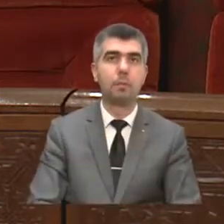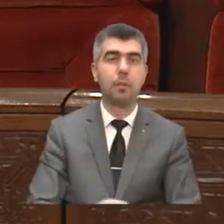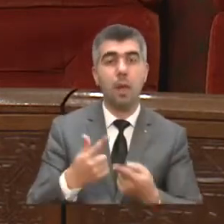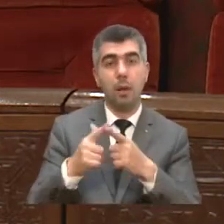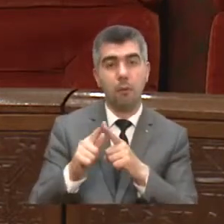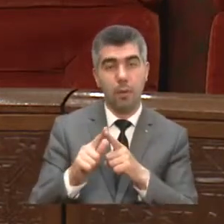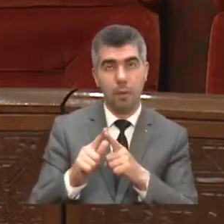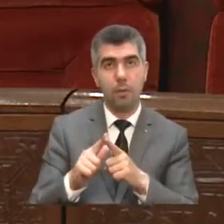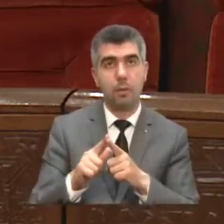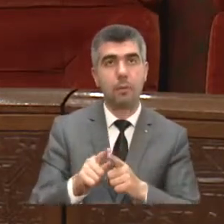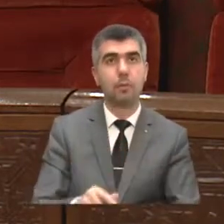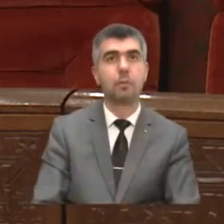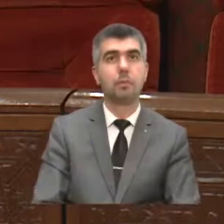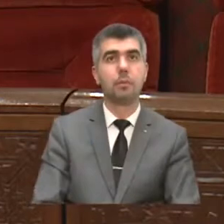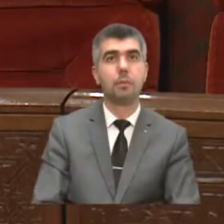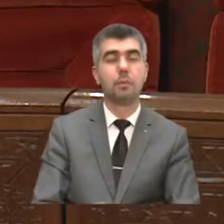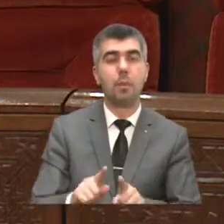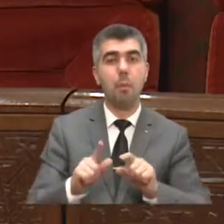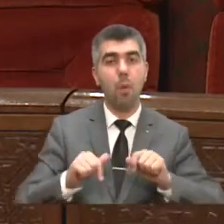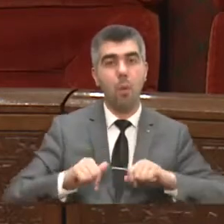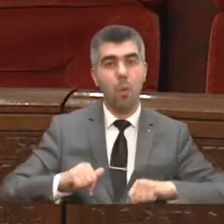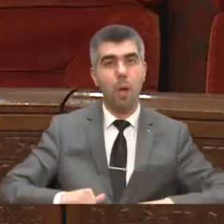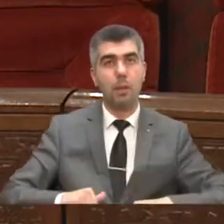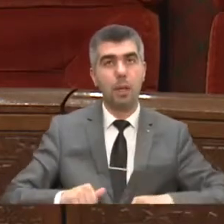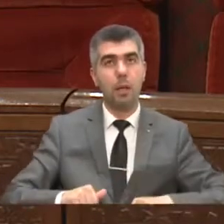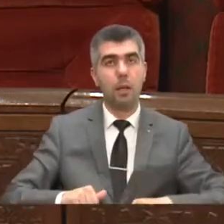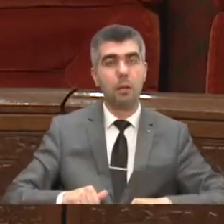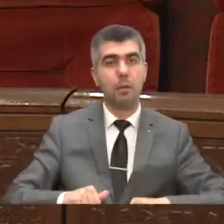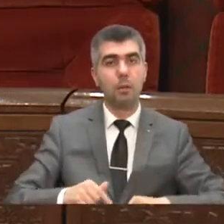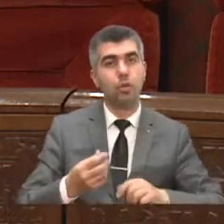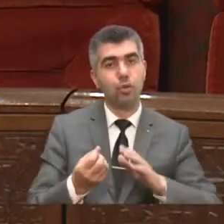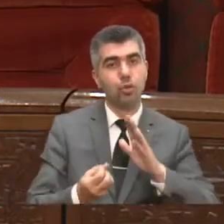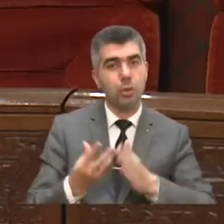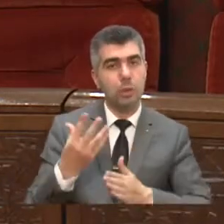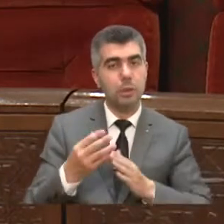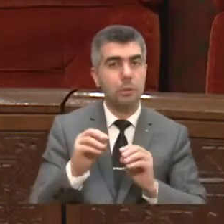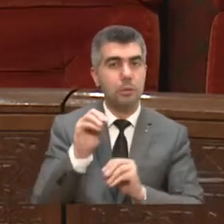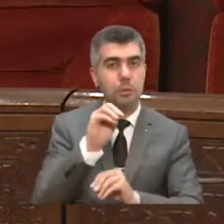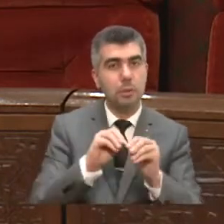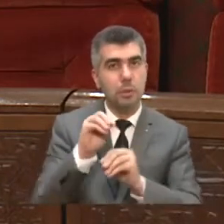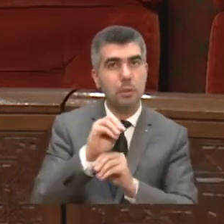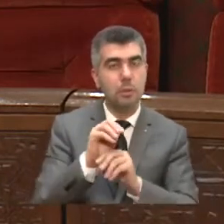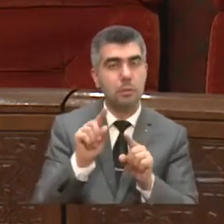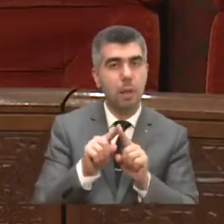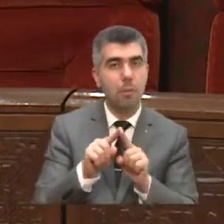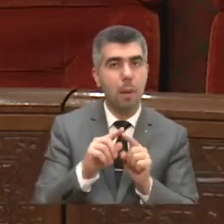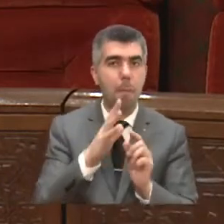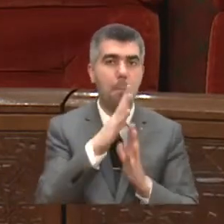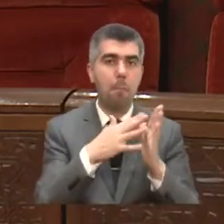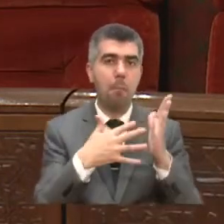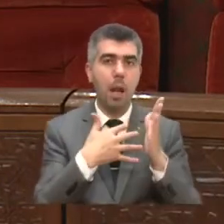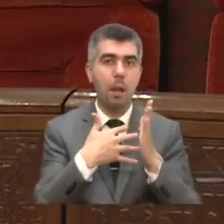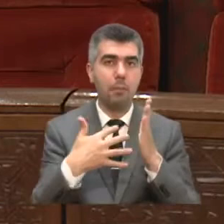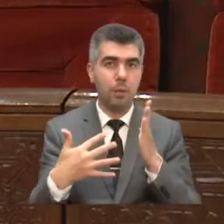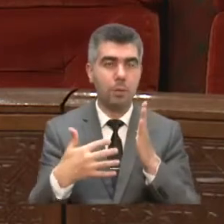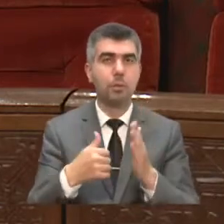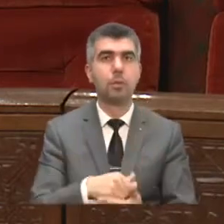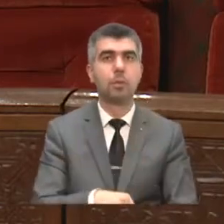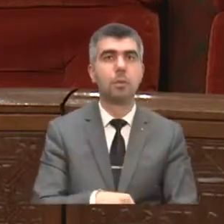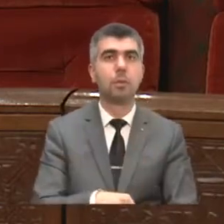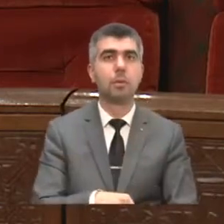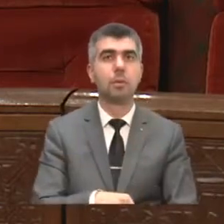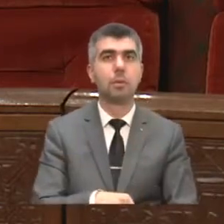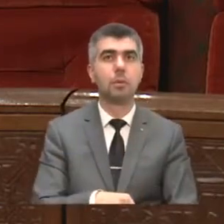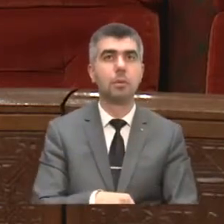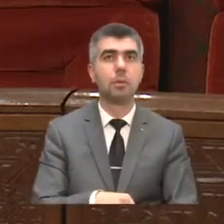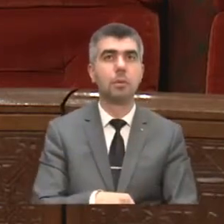استباقي. وحنا في الوزاره في طور اعداد واحد لو شيما ديريكتور او باش نقولوا